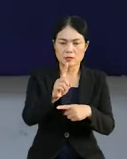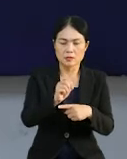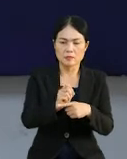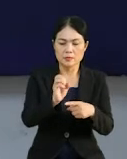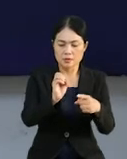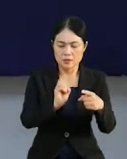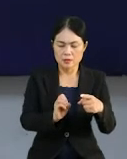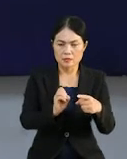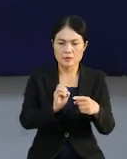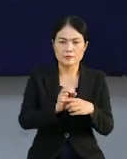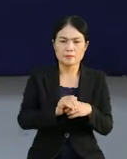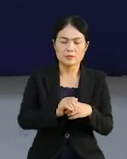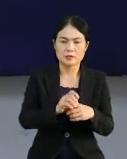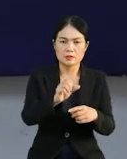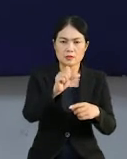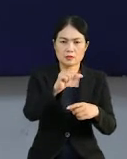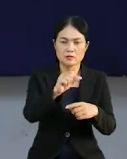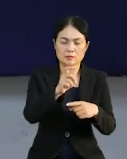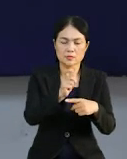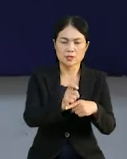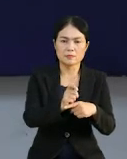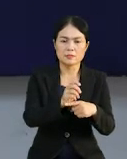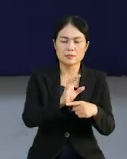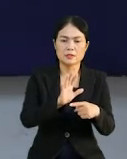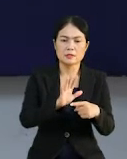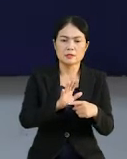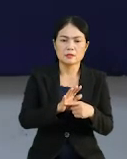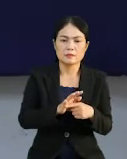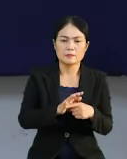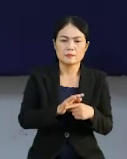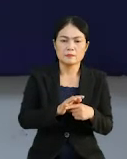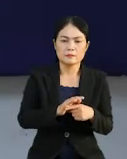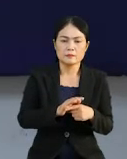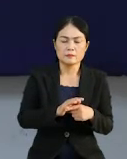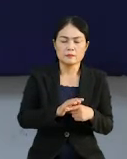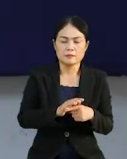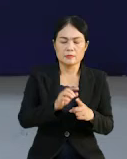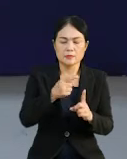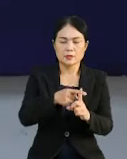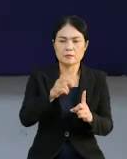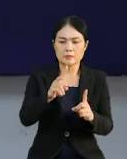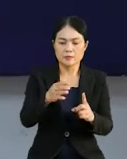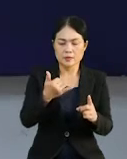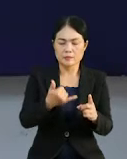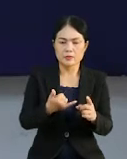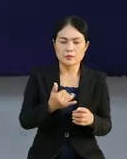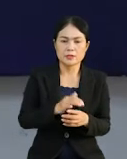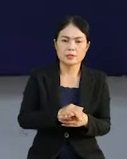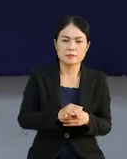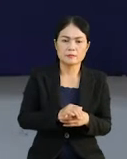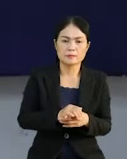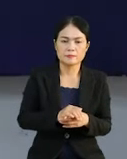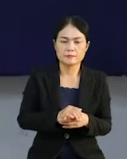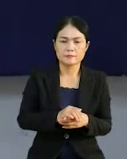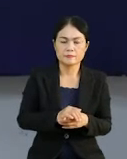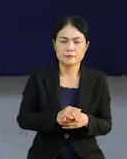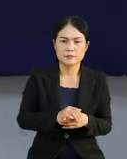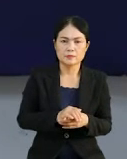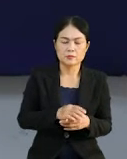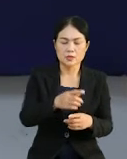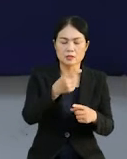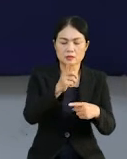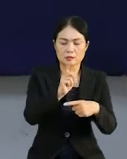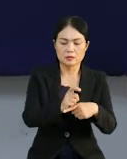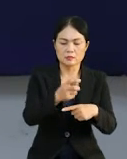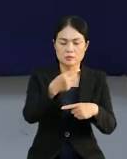đấy tùng rối miên lịch prám pram bộ nâng muối, pram muối, chà,